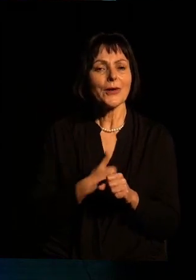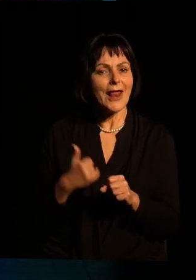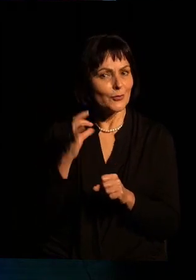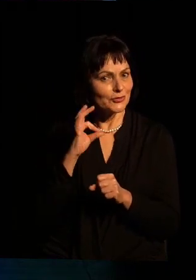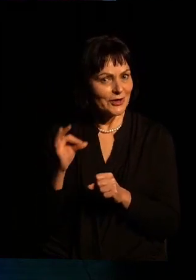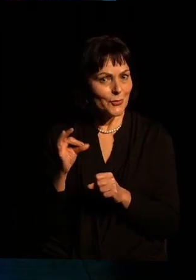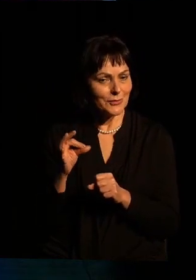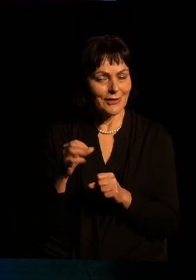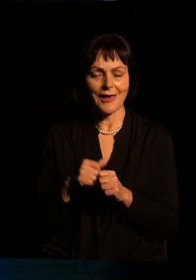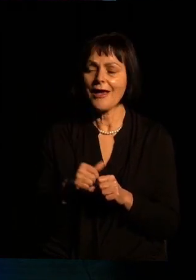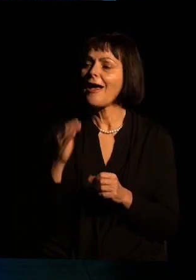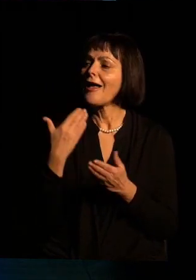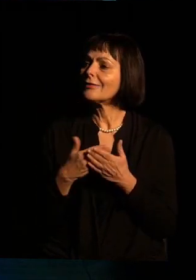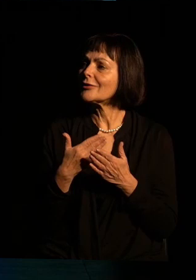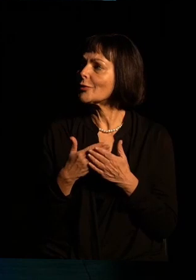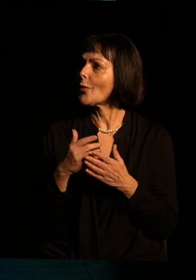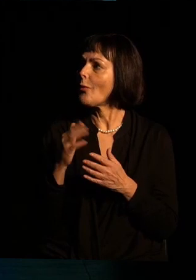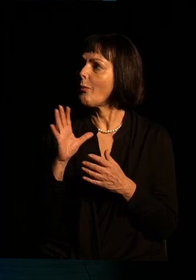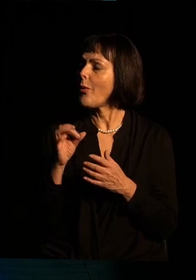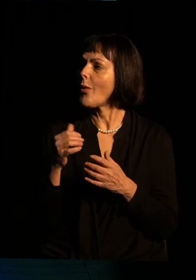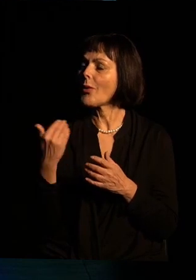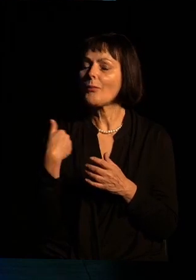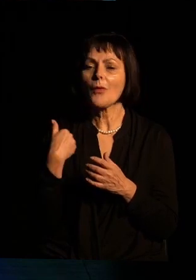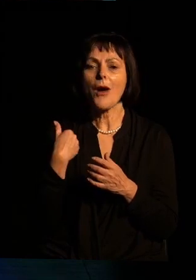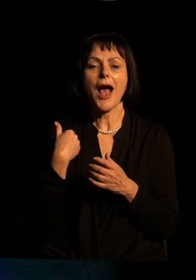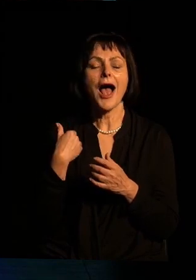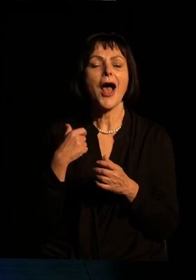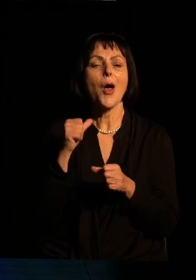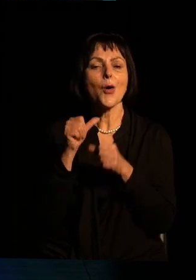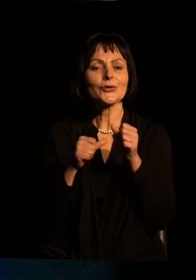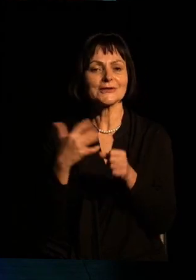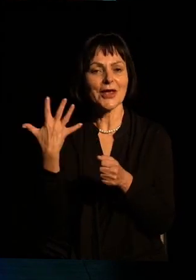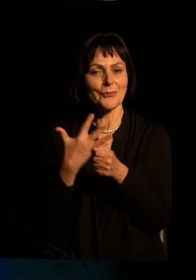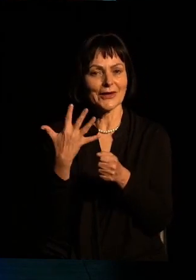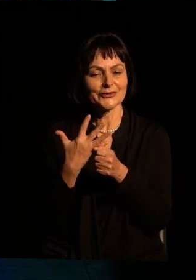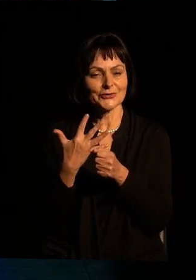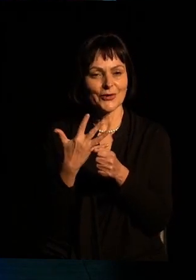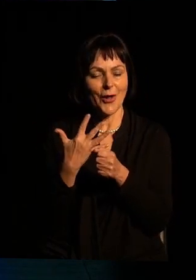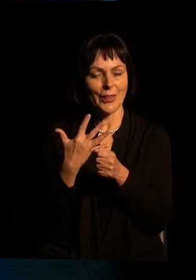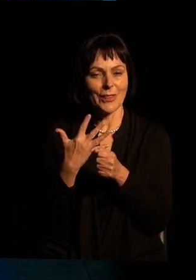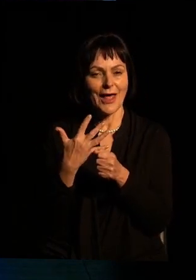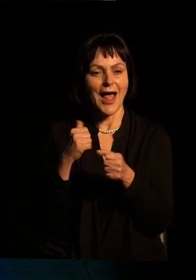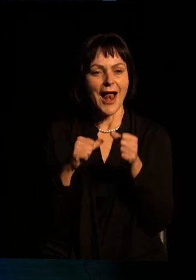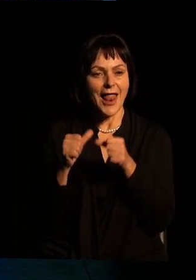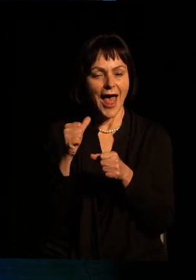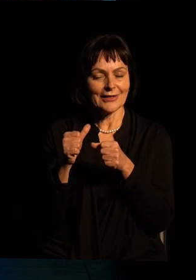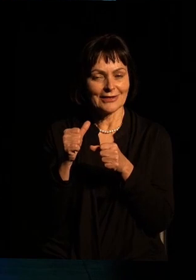szczególną rocznicę, ponieważ no, to była rocznica 50